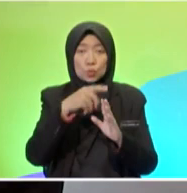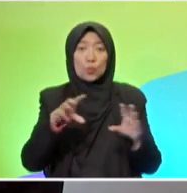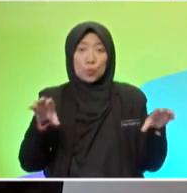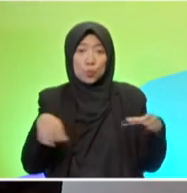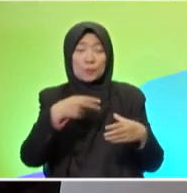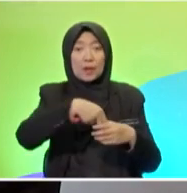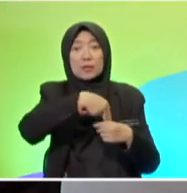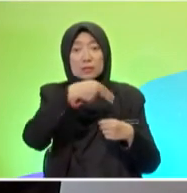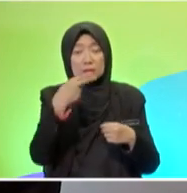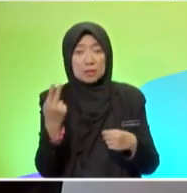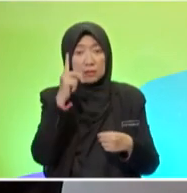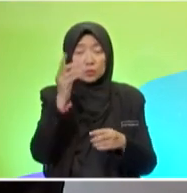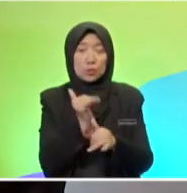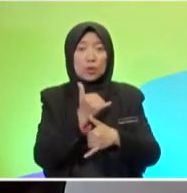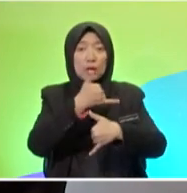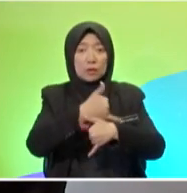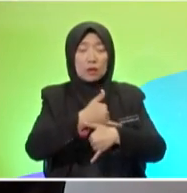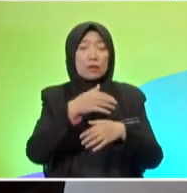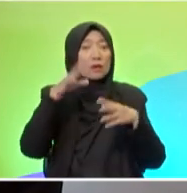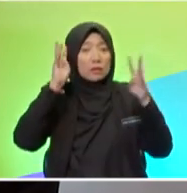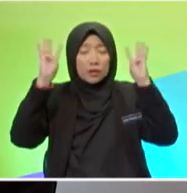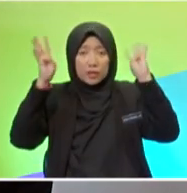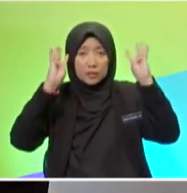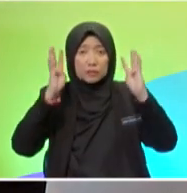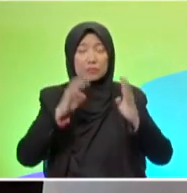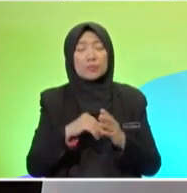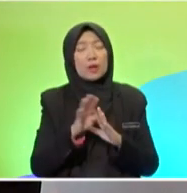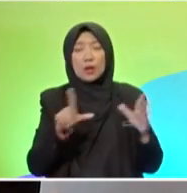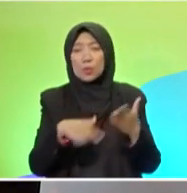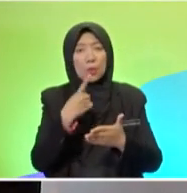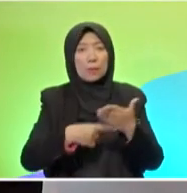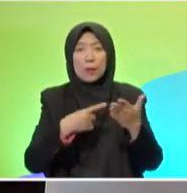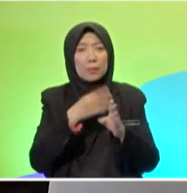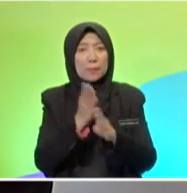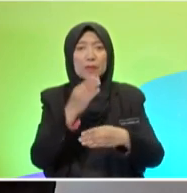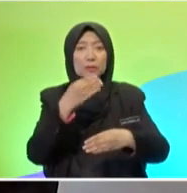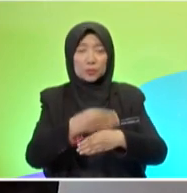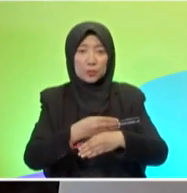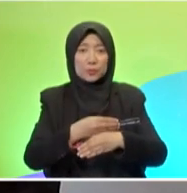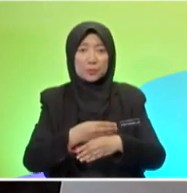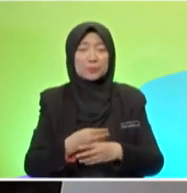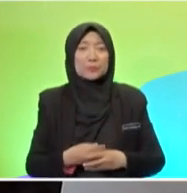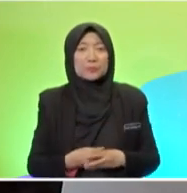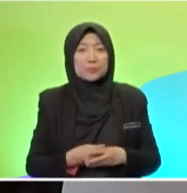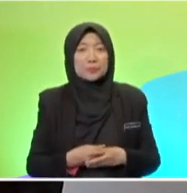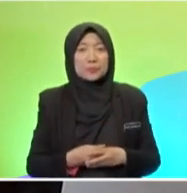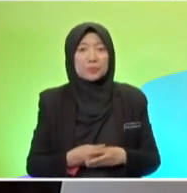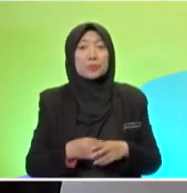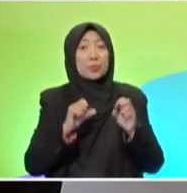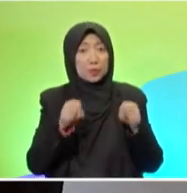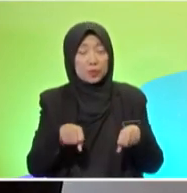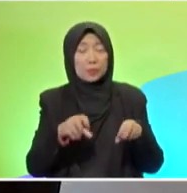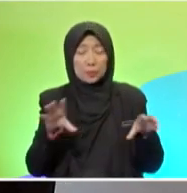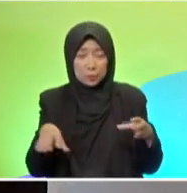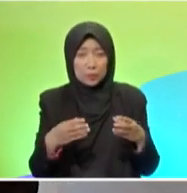hasilkan satu karya kreatif karya kreatif ini boleh berlaku dalam banyak bentuk jadi kita serahkan kepada mereka supaya mereka boleh